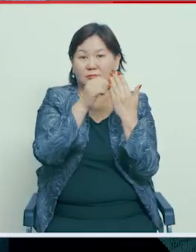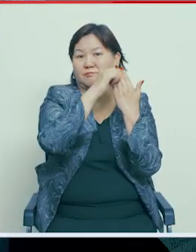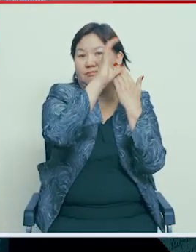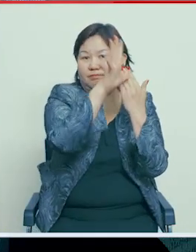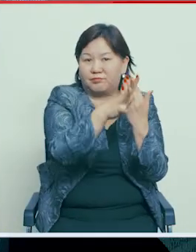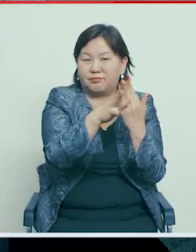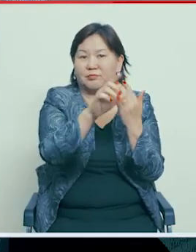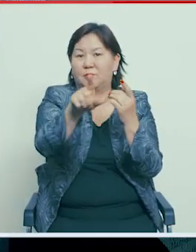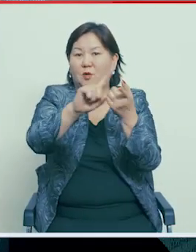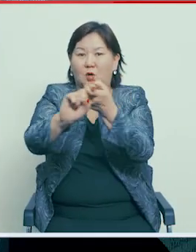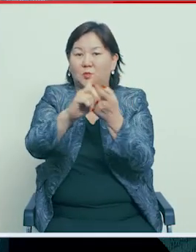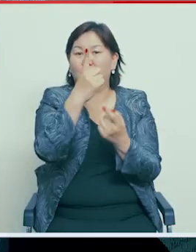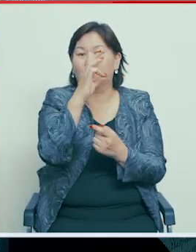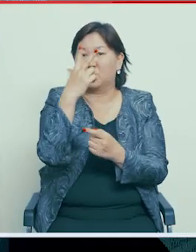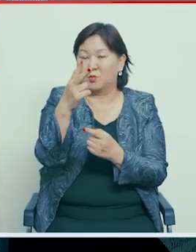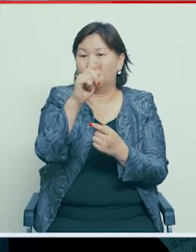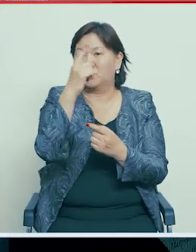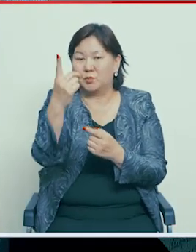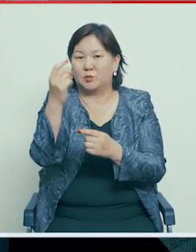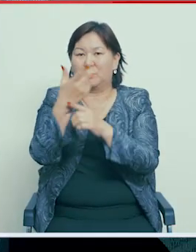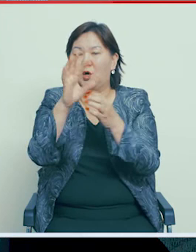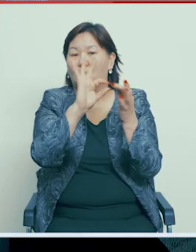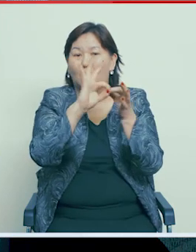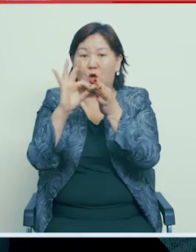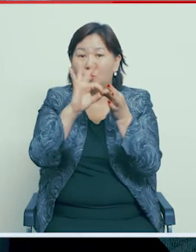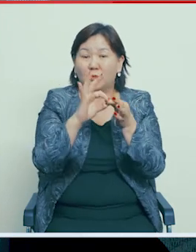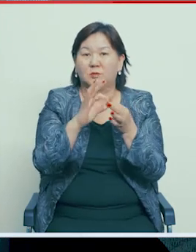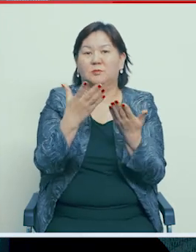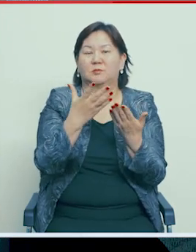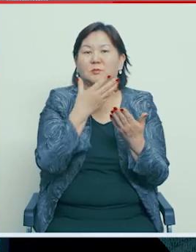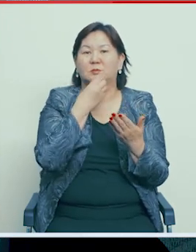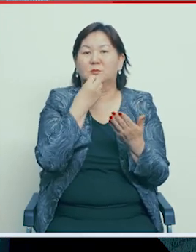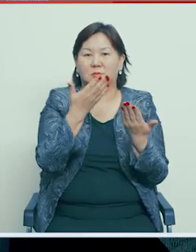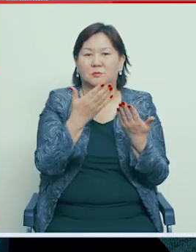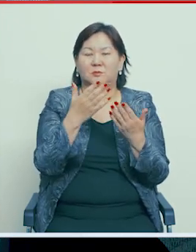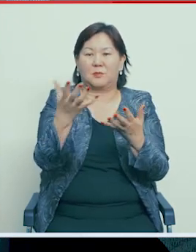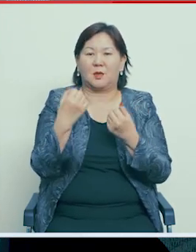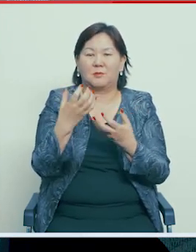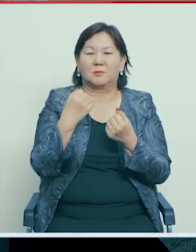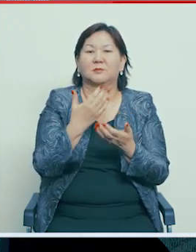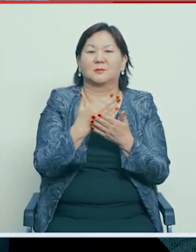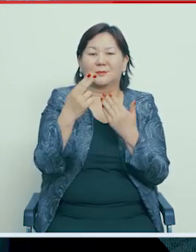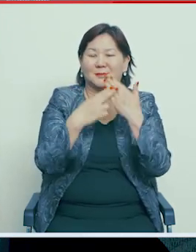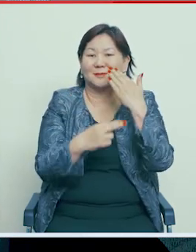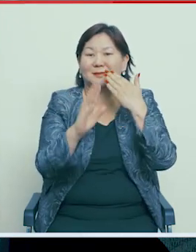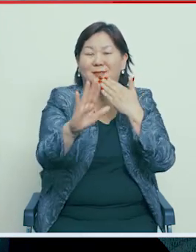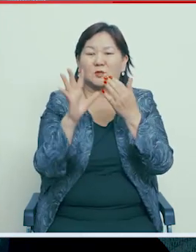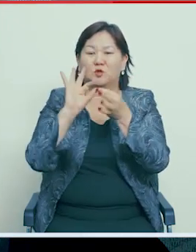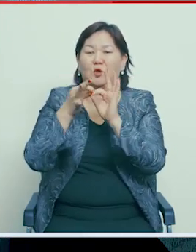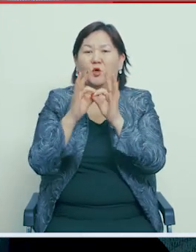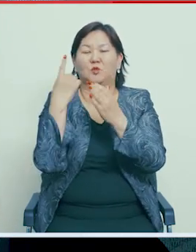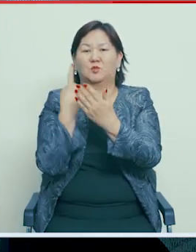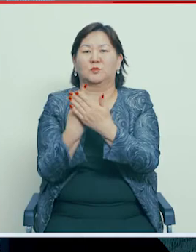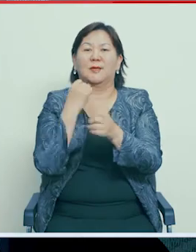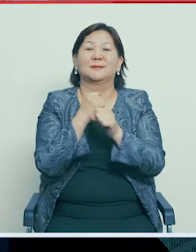одоо 103 лөө ч юм уу 102 лөө 101 лөө холбогдох одоо шинжтэй юута уялдаата тэр цаана одоо тохионы хэлбэрч орчуулж